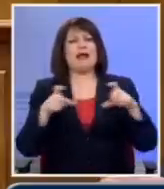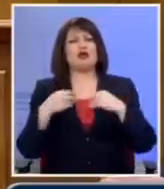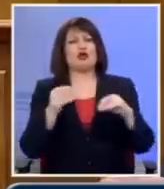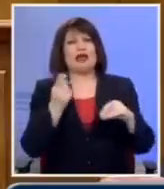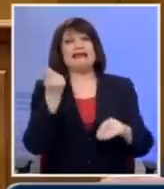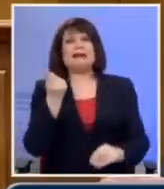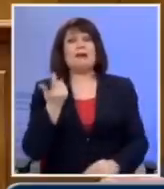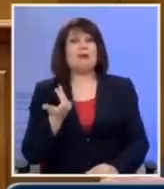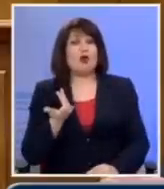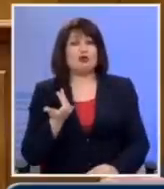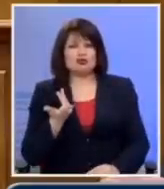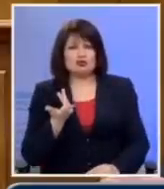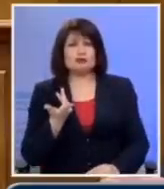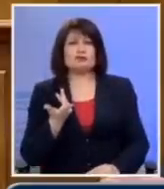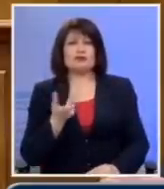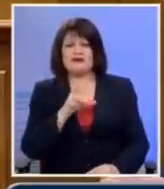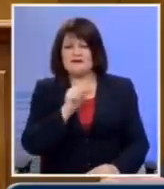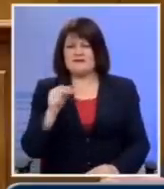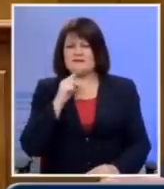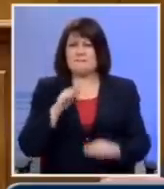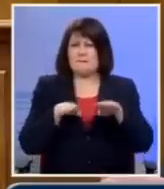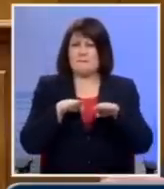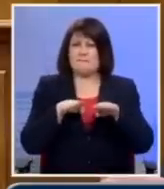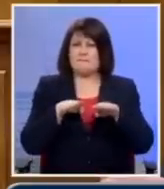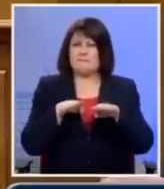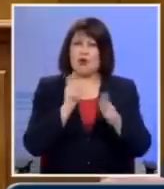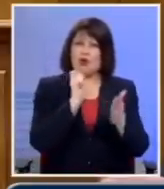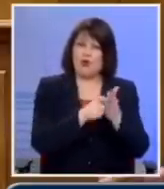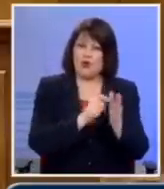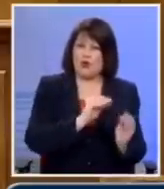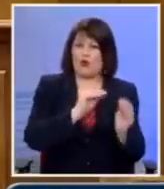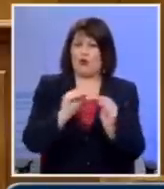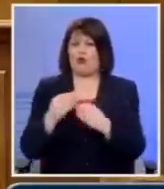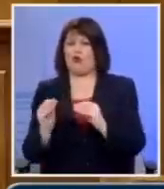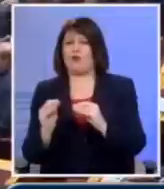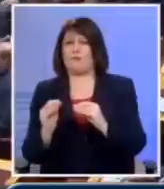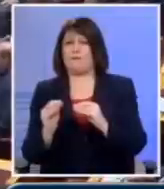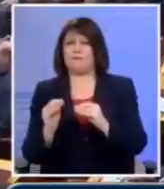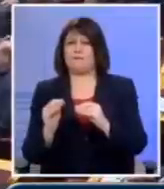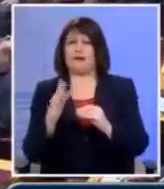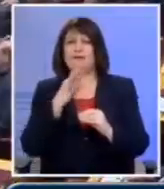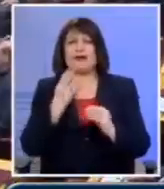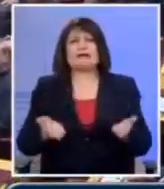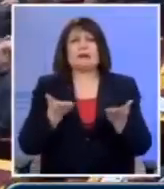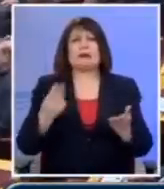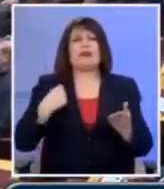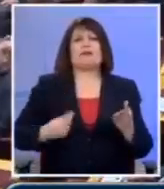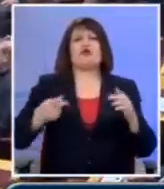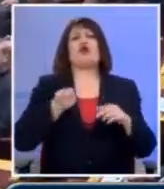τιμή, τουλάχιστον ίση με την τιμή κτήσης τους, ώστε να υπάρξει και αντίστοιχη ελάφρυνση του δημόσιου